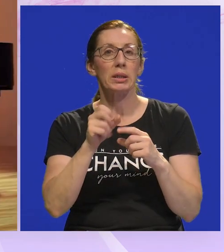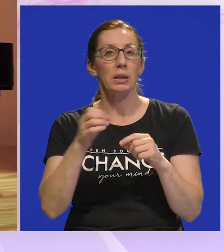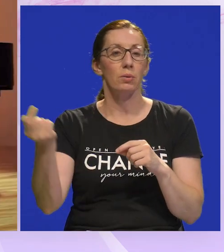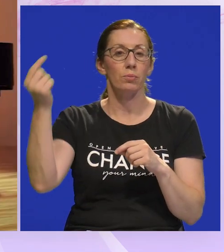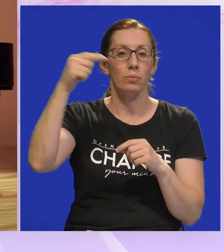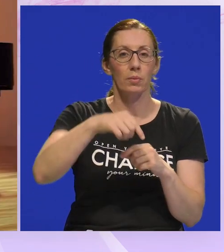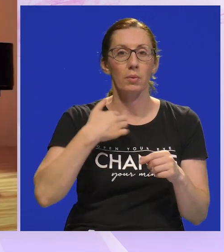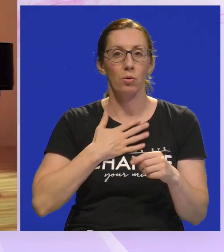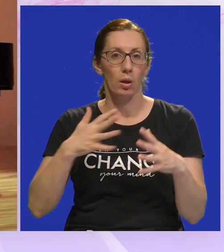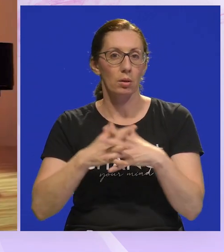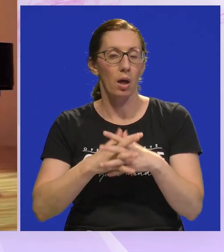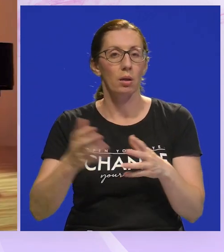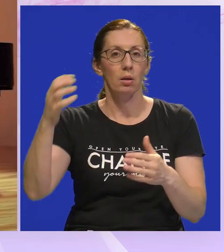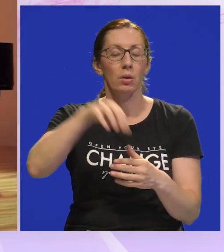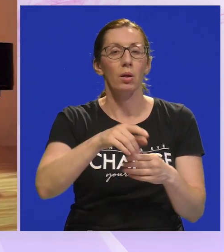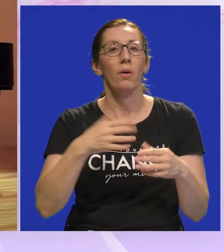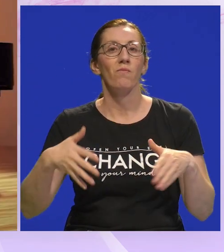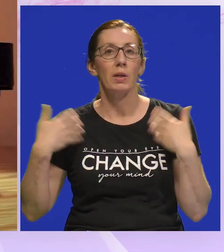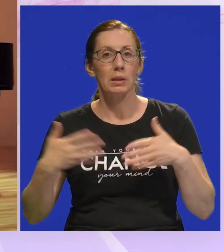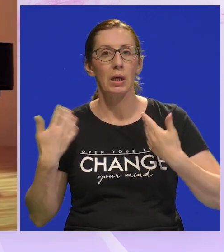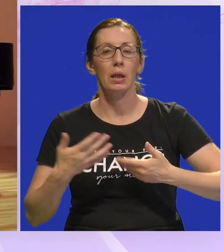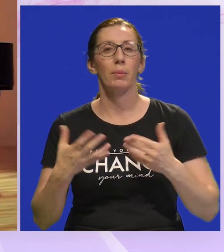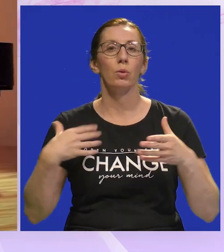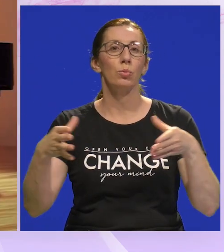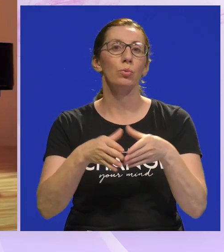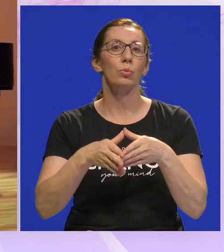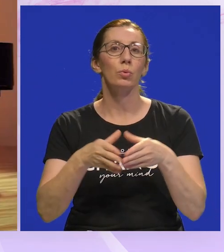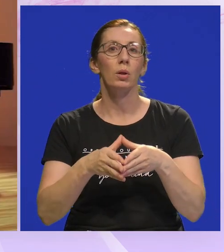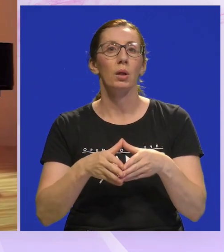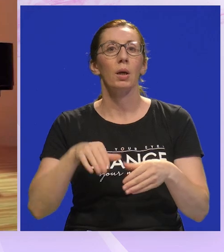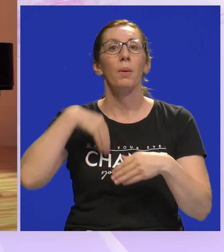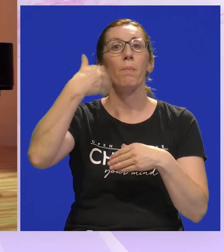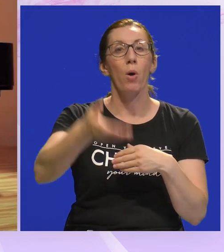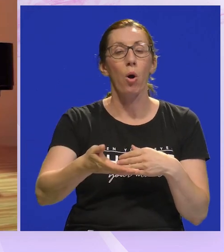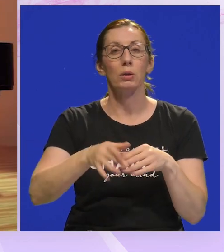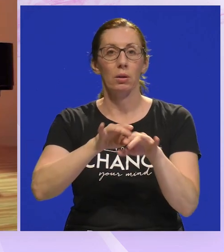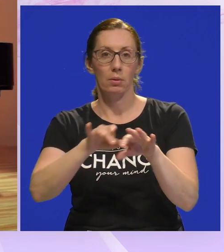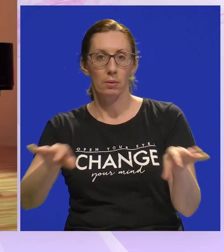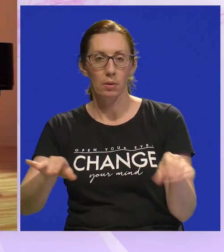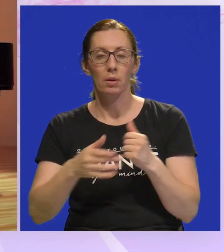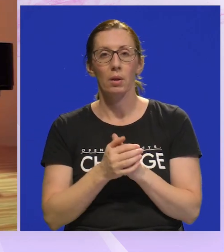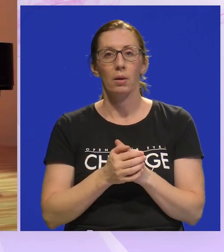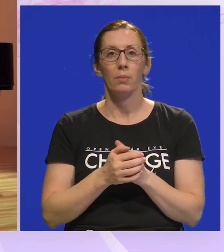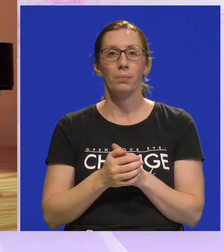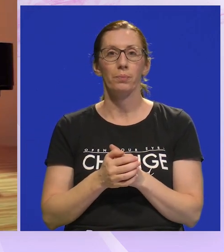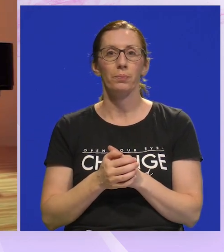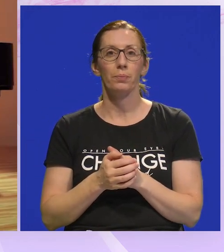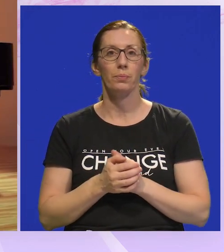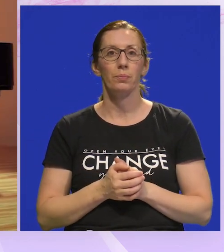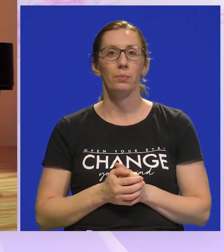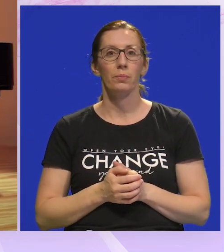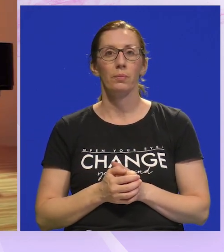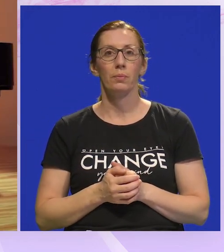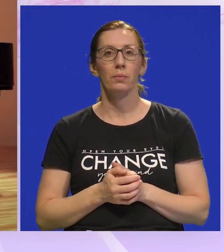će zasigurno doći i veselimo se druženju i nakon koncerta u Istarskom